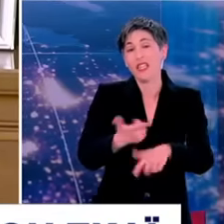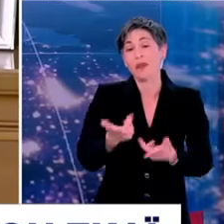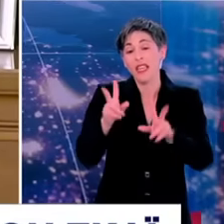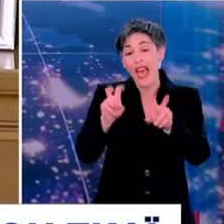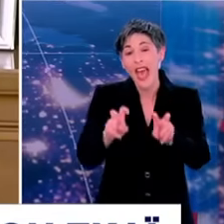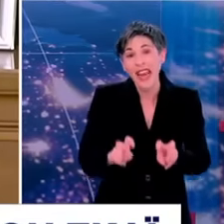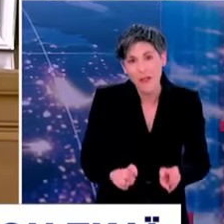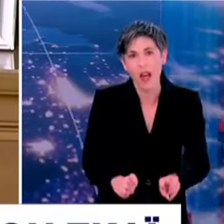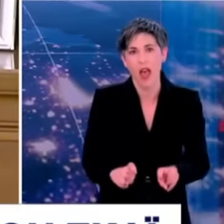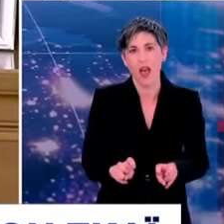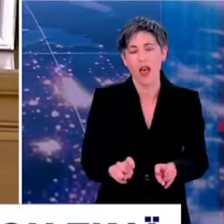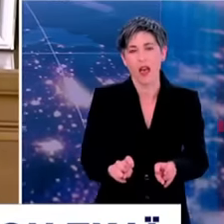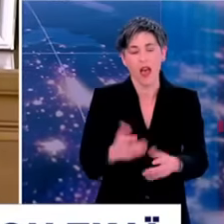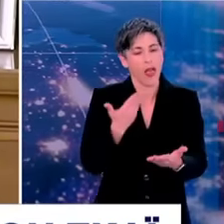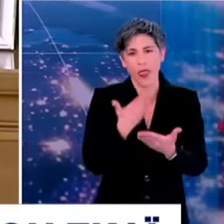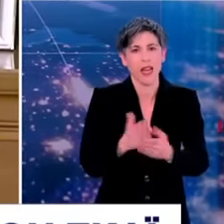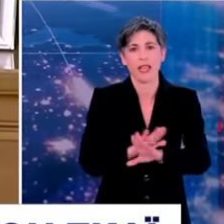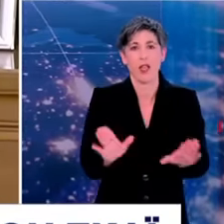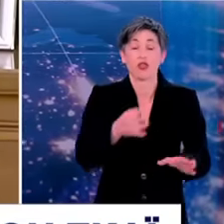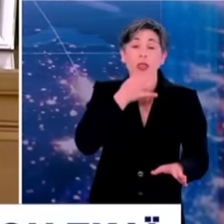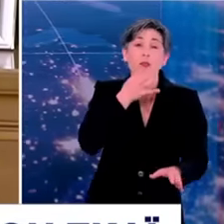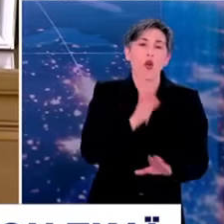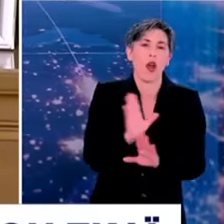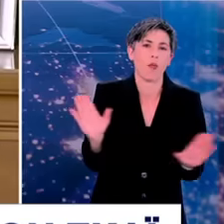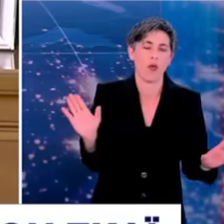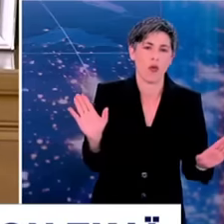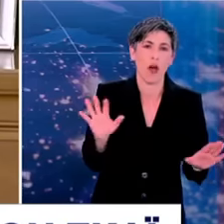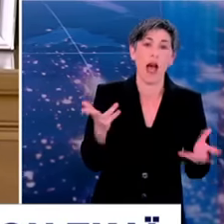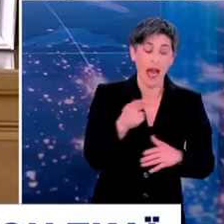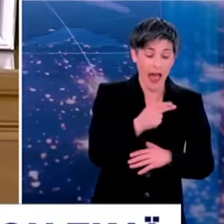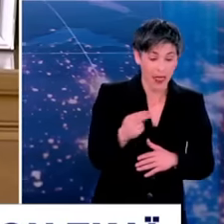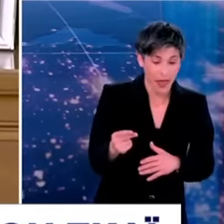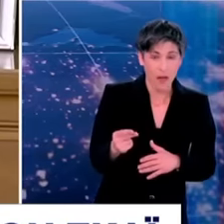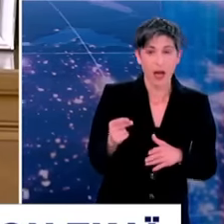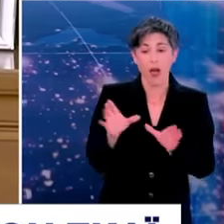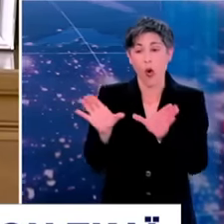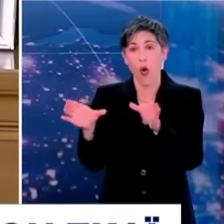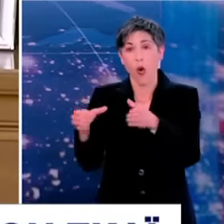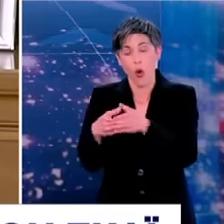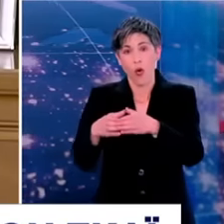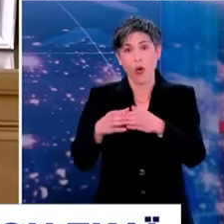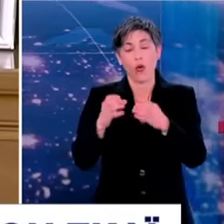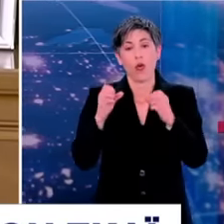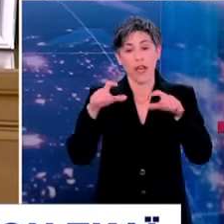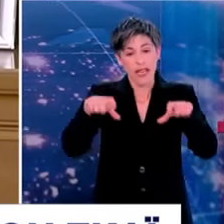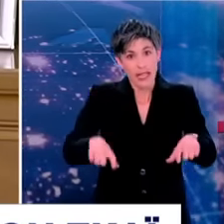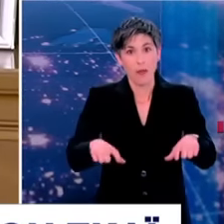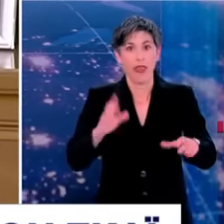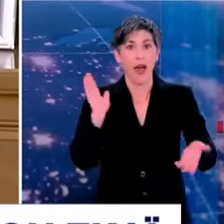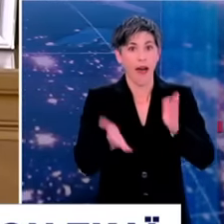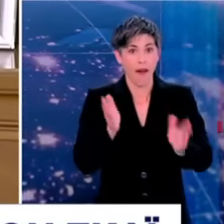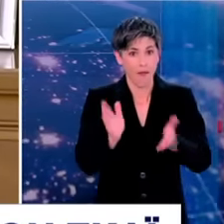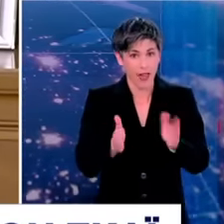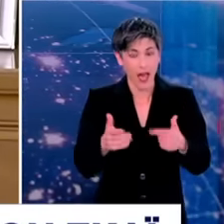δρομολογείται. Όμως θέλω να σας πω ότι για τα ζητήματα της οπαδικής βίας έχουμε κάνει πολλά πράγματα και έχουμε